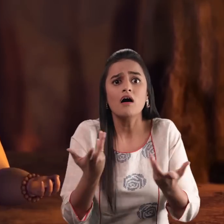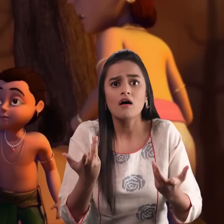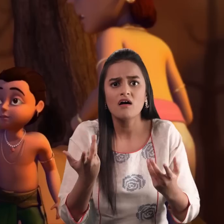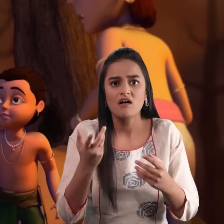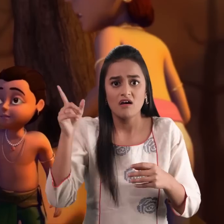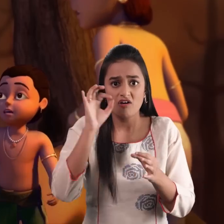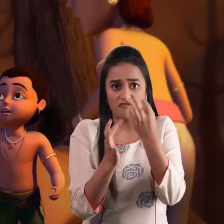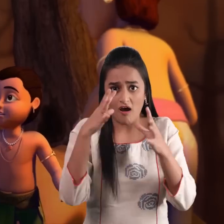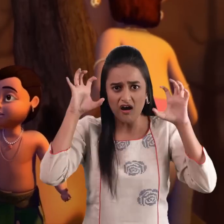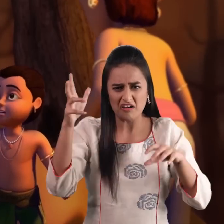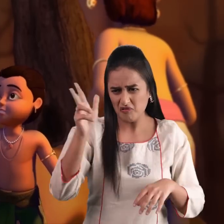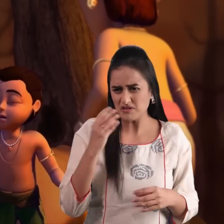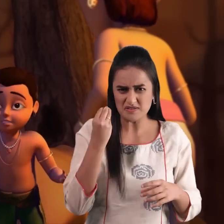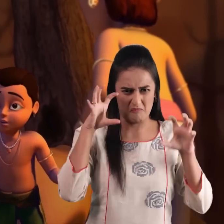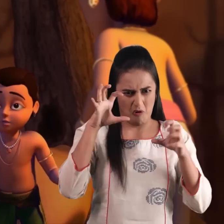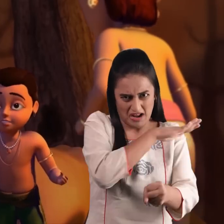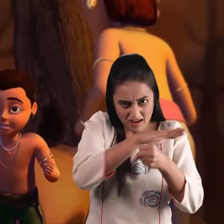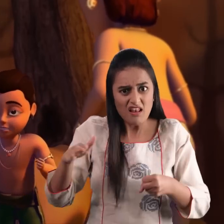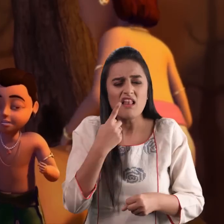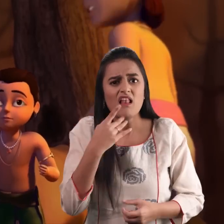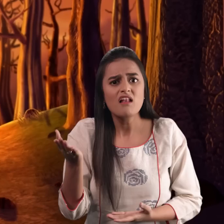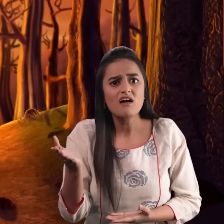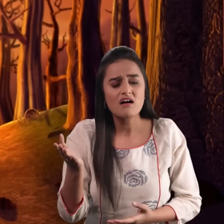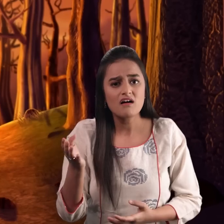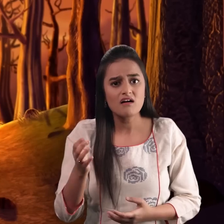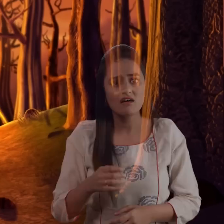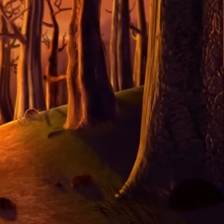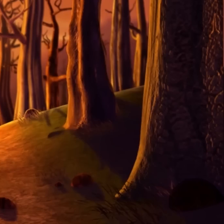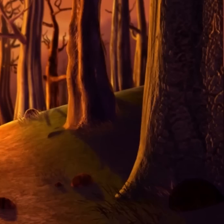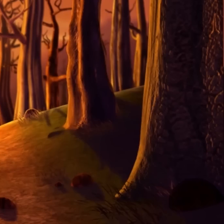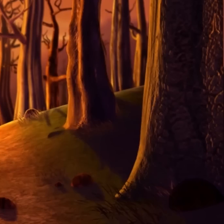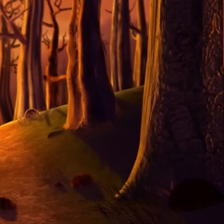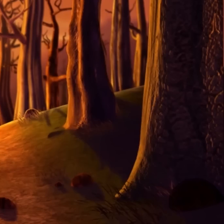बलराम कहाँ है? अग्नि दैत्य ने कहा था कोई राक्षस उसे मार डालेगा।